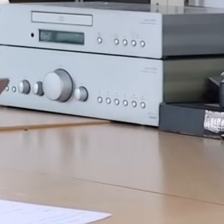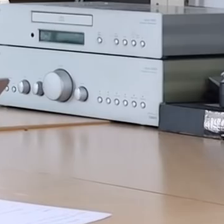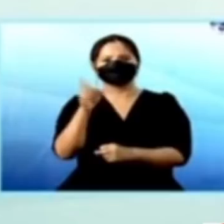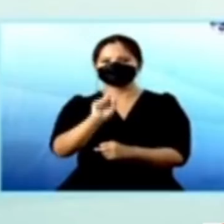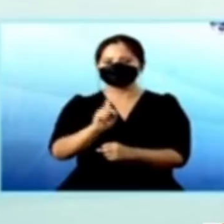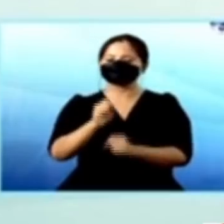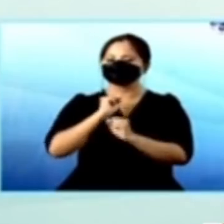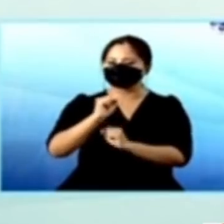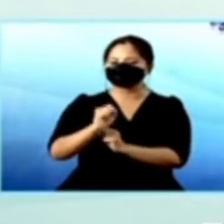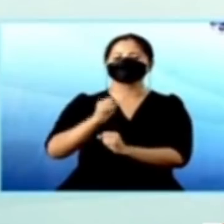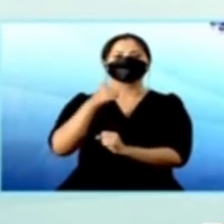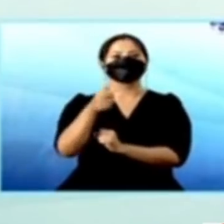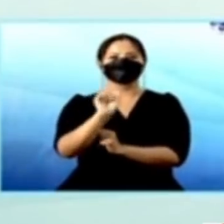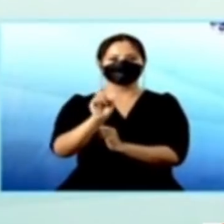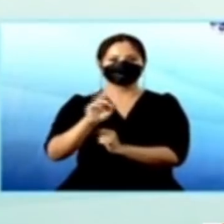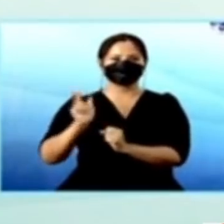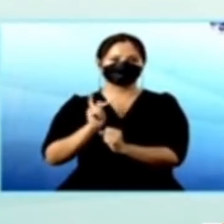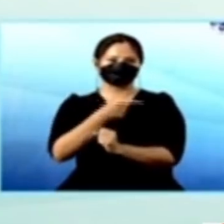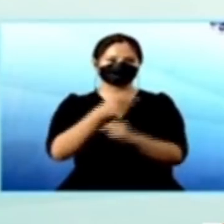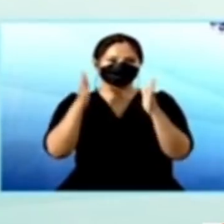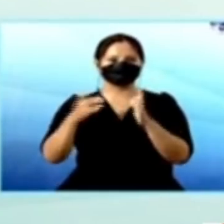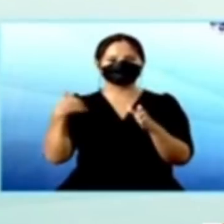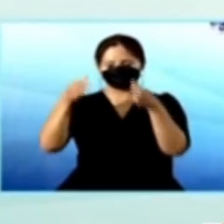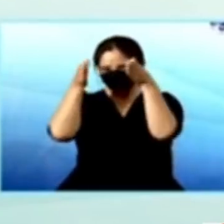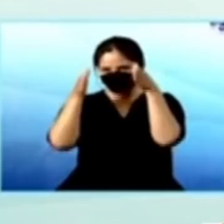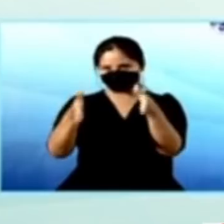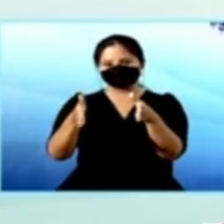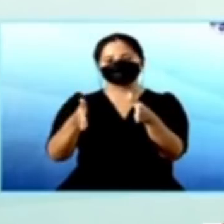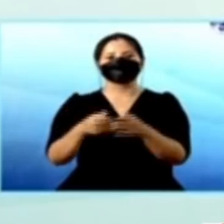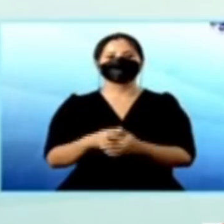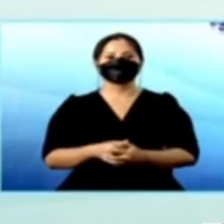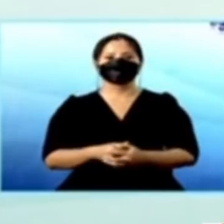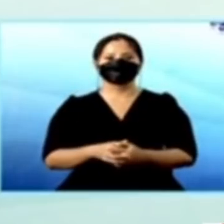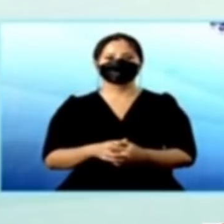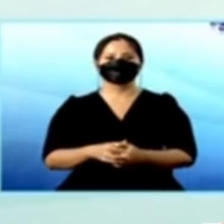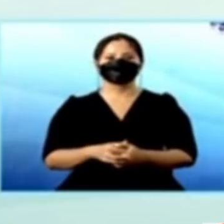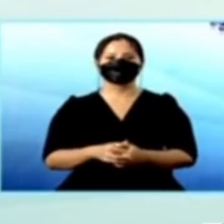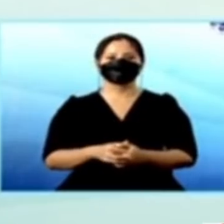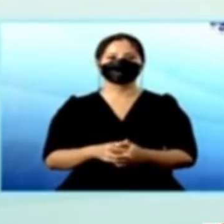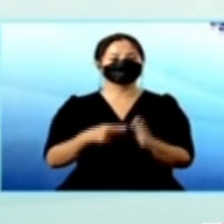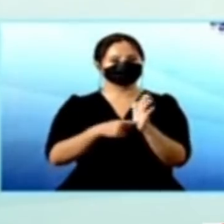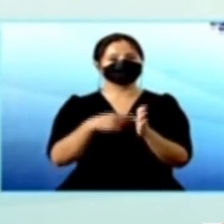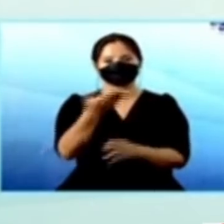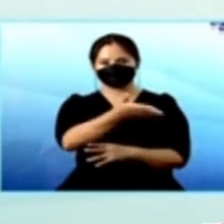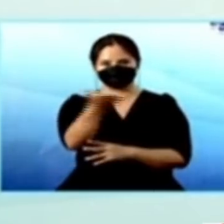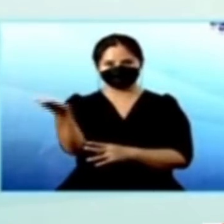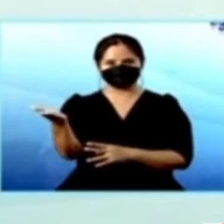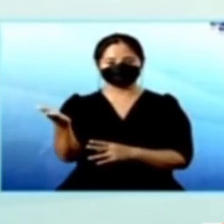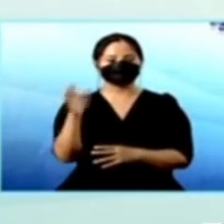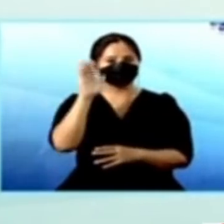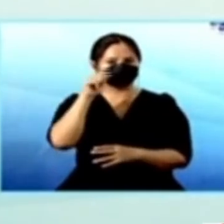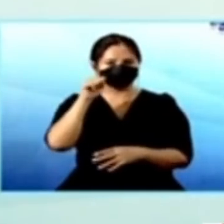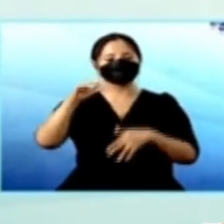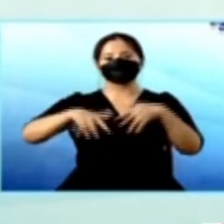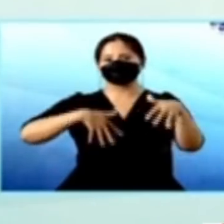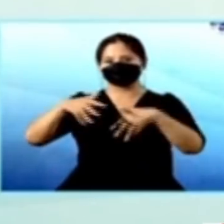อดภัย สิ่งสำคัญอีกอันนึงเนาะในการเคลื่อนไหวดำรงชีวิตประจำวันของให้ทุกท่านปฏิบัติมาตรการป้องกันการ